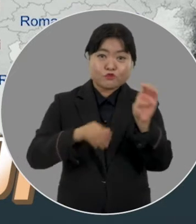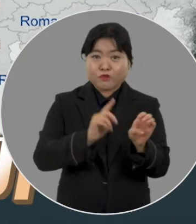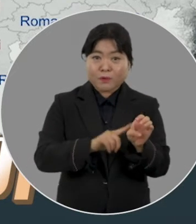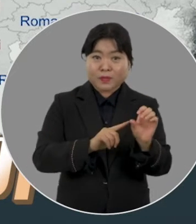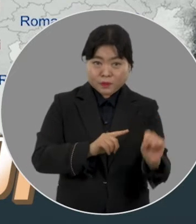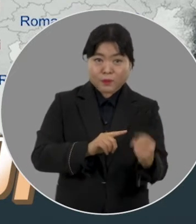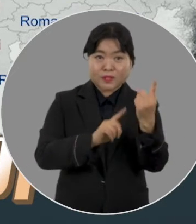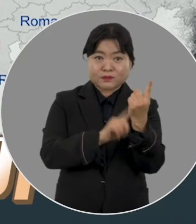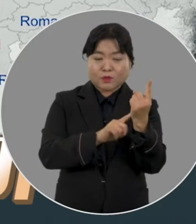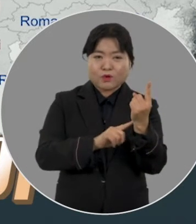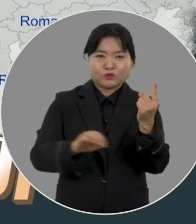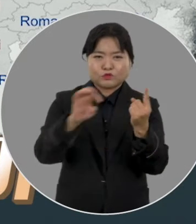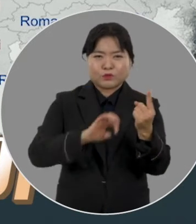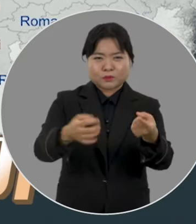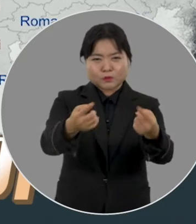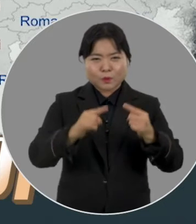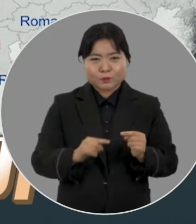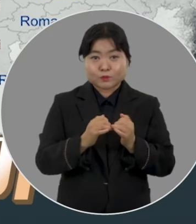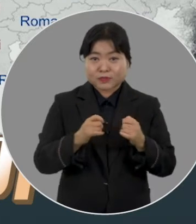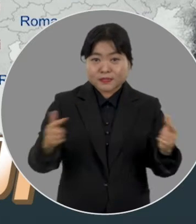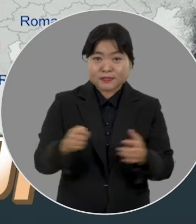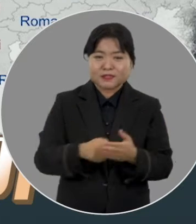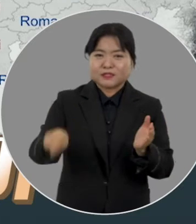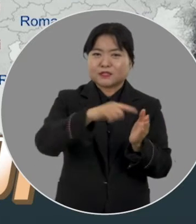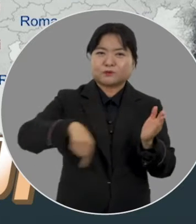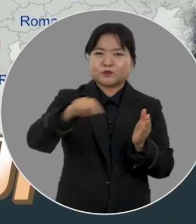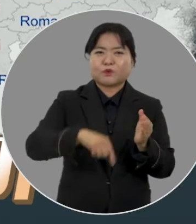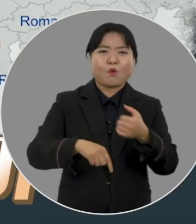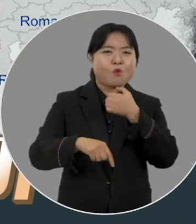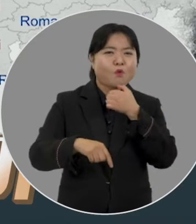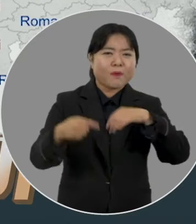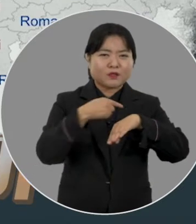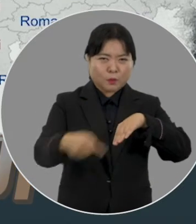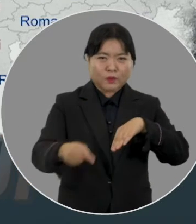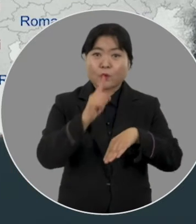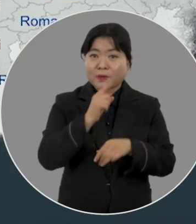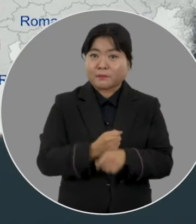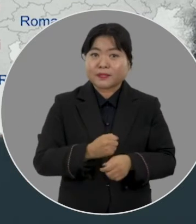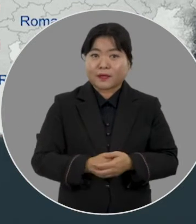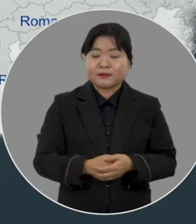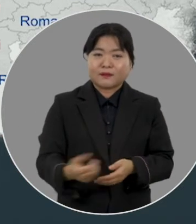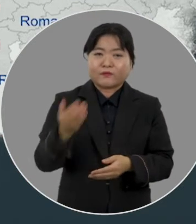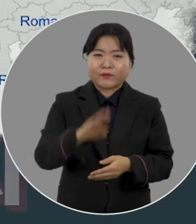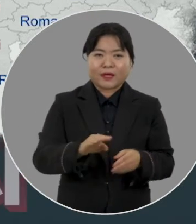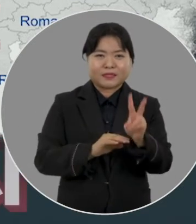동남유럽에서 기원해서 유럽으로 들어온 분들, 이 분들은 로마족이라고 하죠.